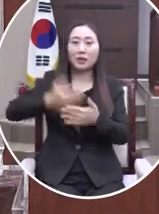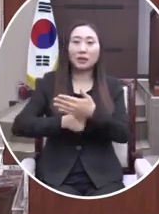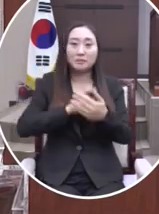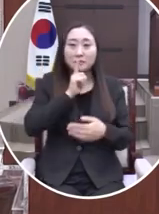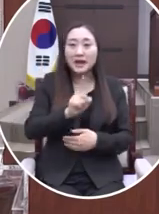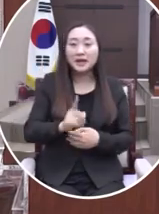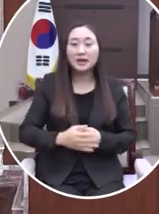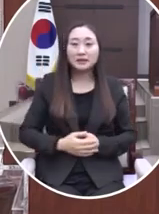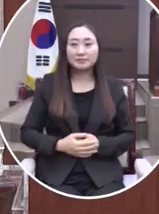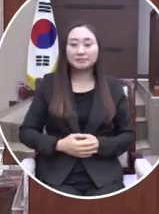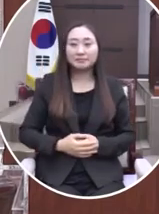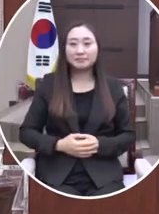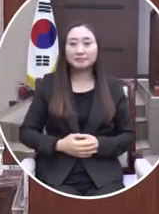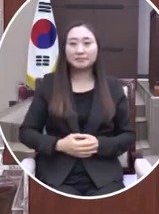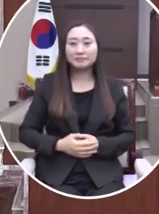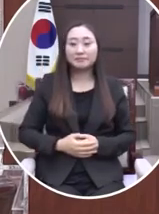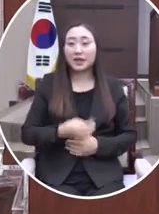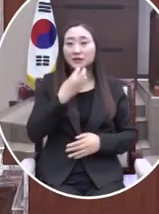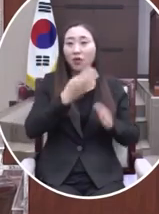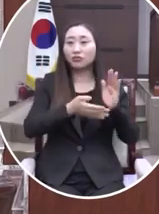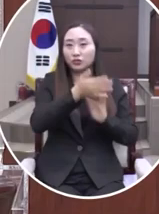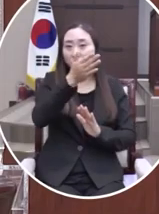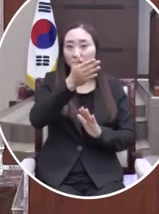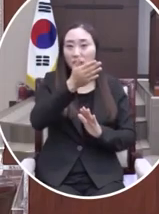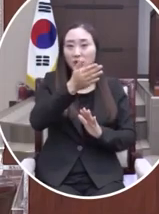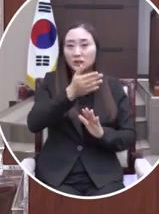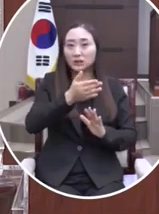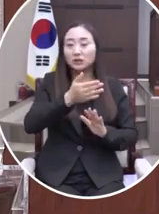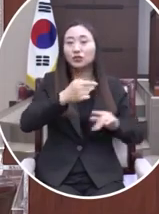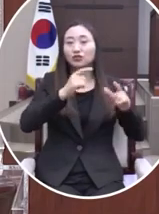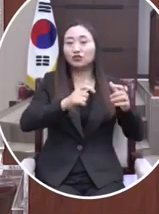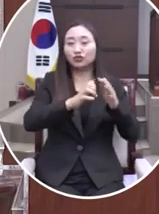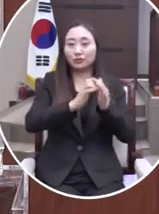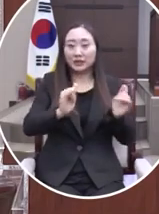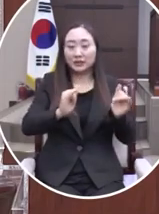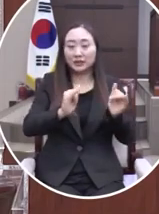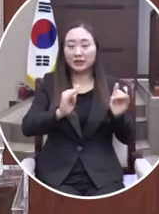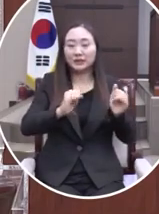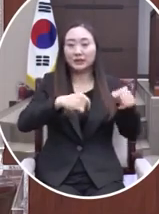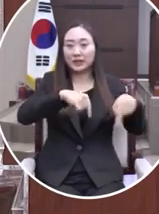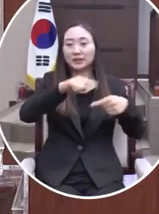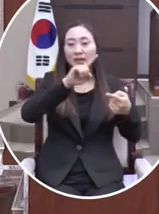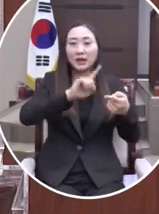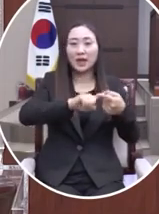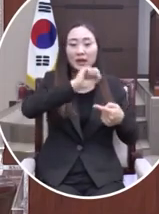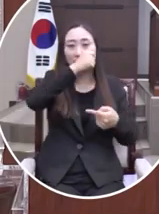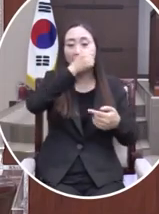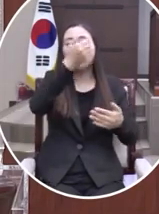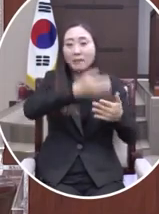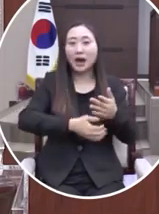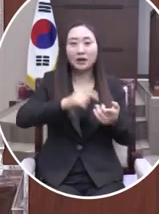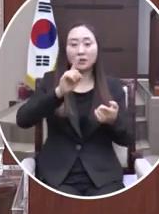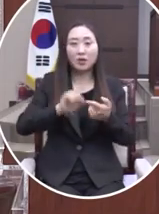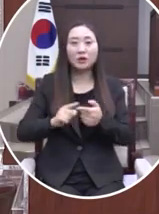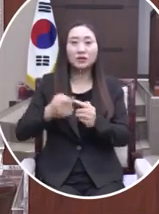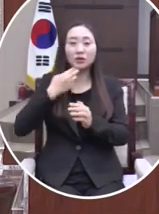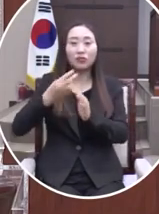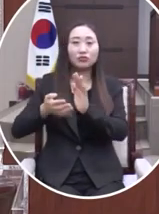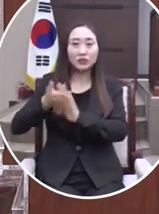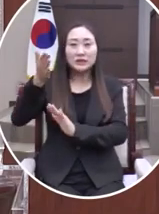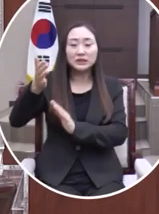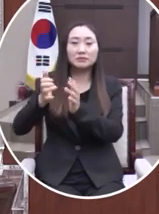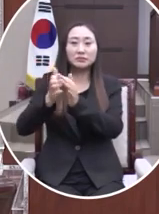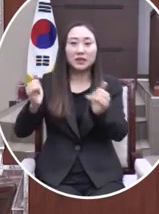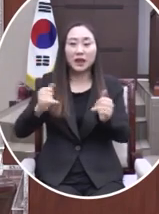합니다. 서울시의 주민자치 예산 방침은 단순한 예산 삭감이 아니라 시민과